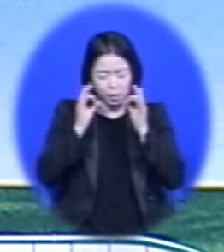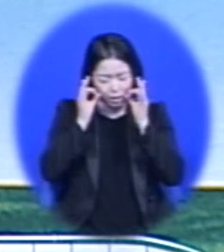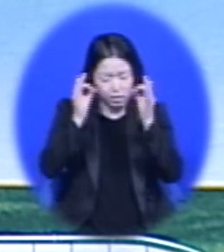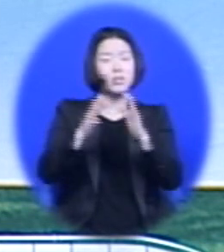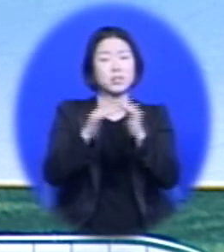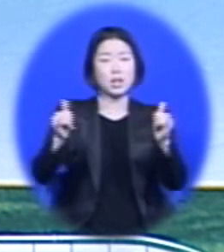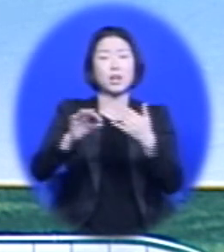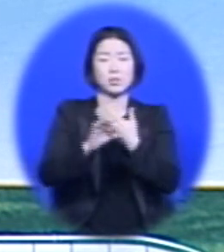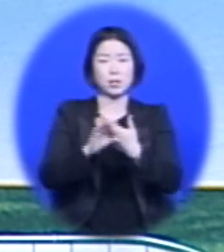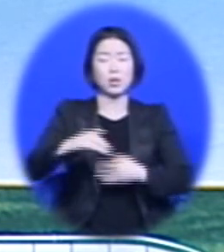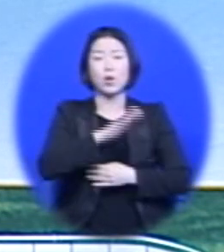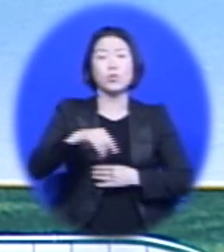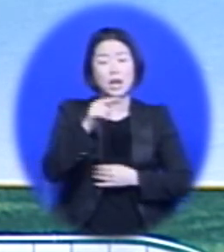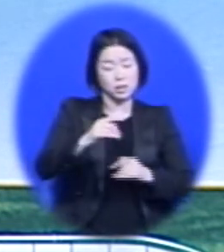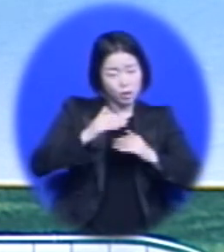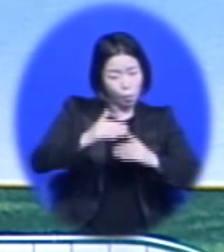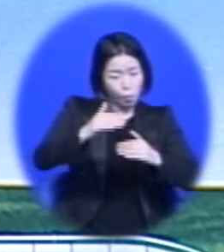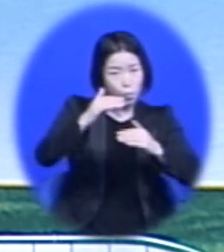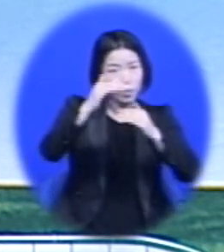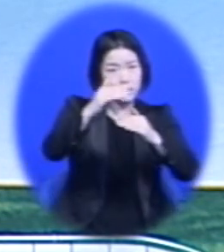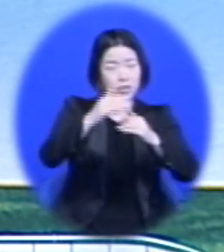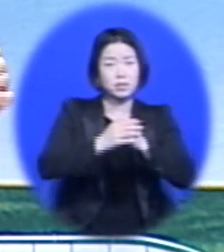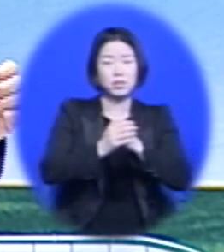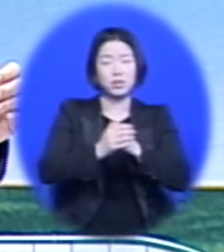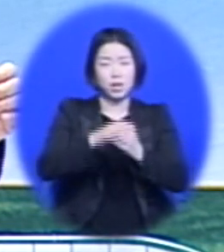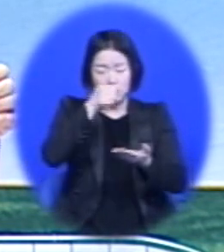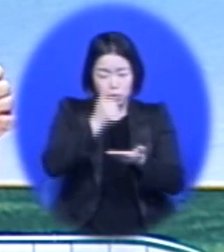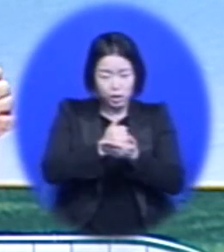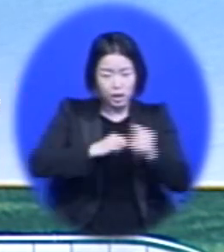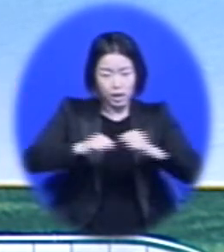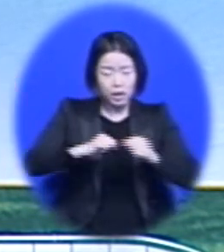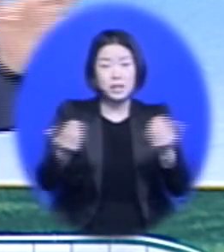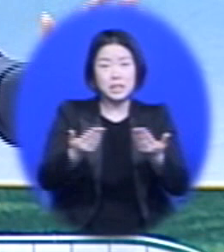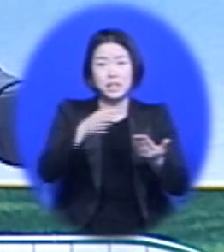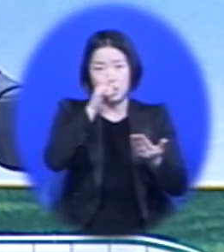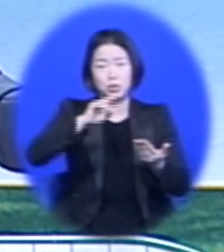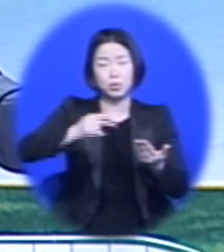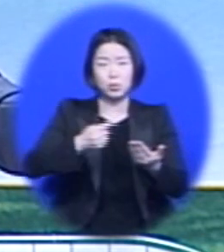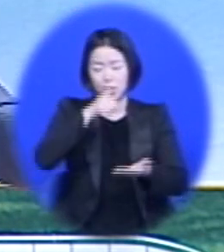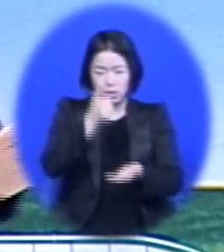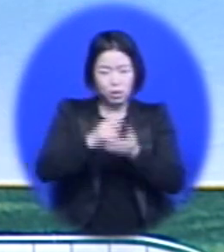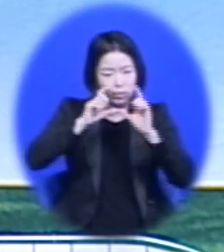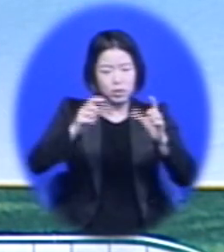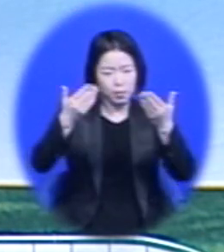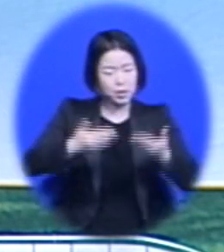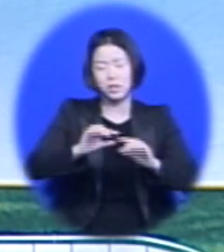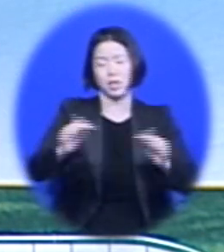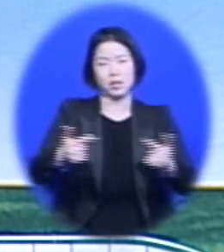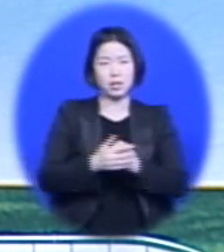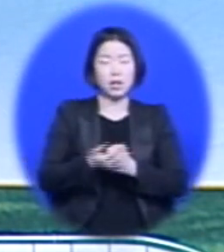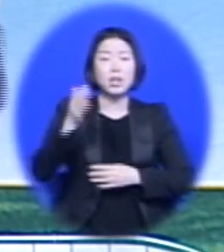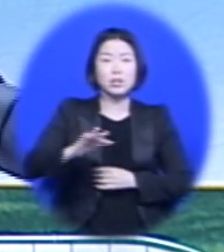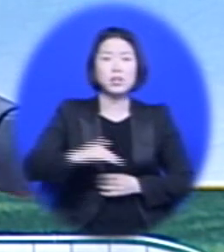사람이라면 우리가 그 과정에서 죄를 짓는 일이 있어도 정죄함이 없습니다.